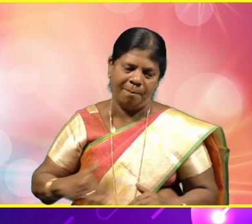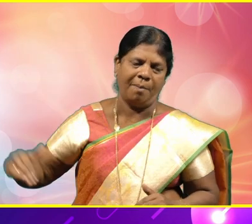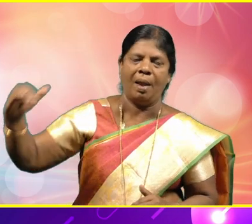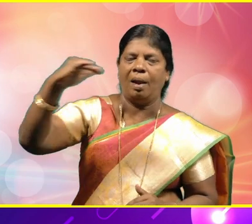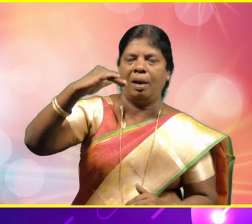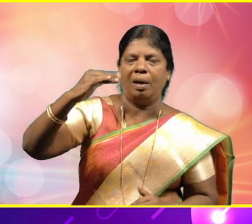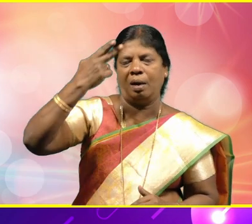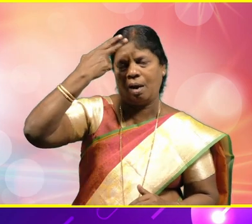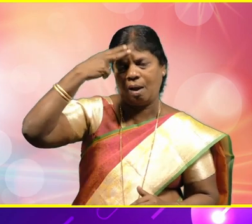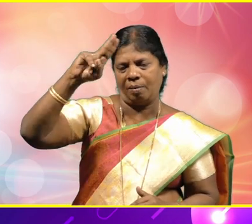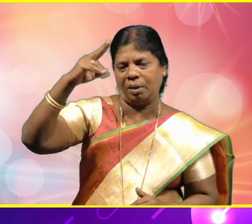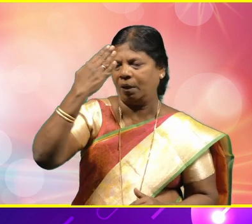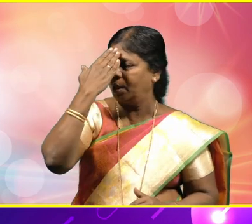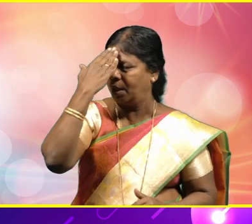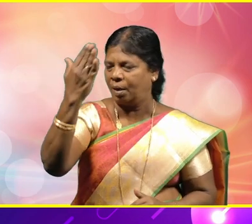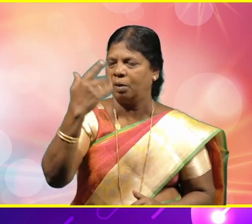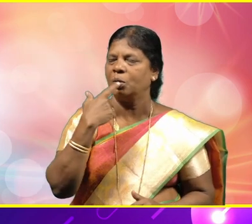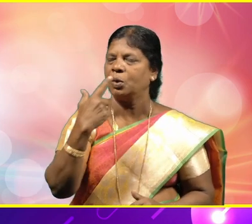மேலான நாமத்திற்கு நன்றி சொல்கிறோம்.